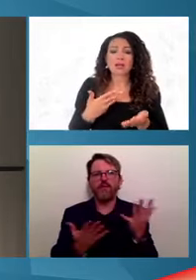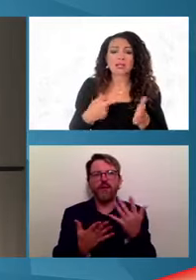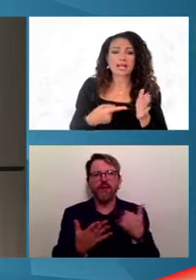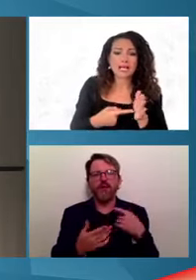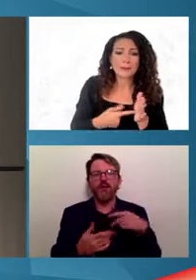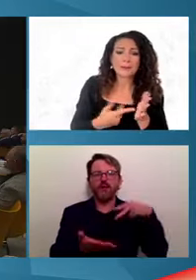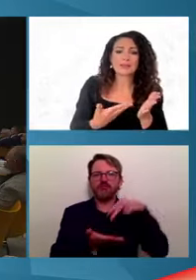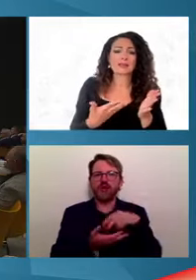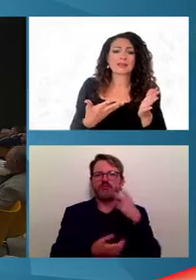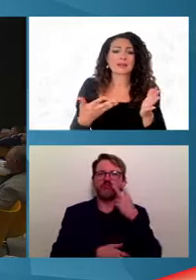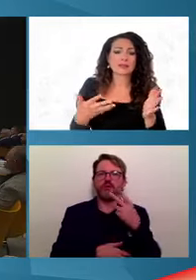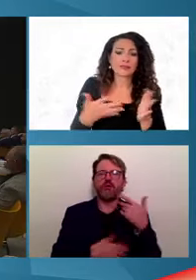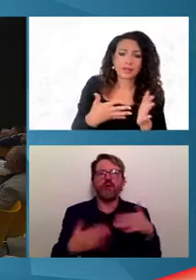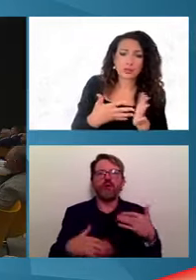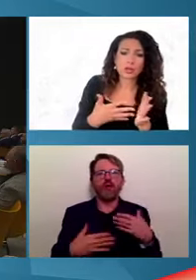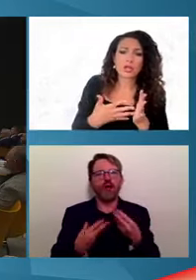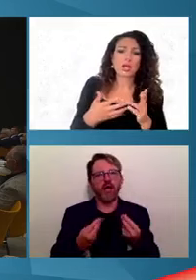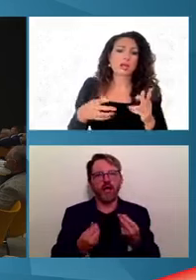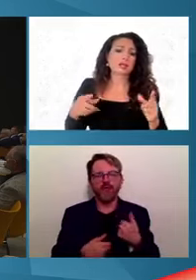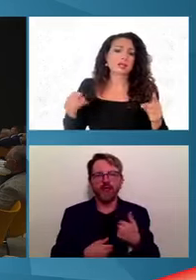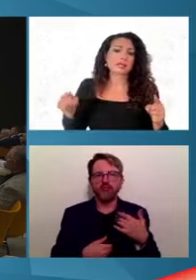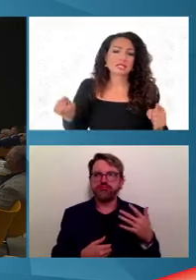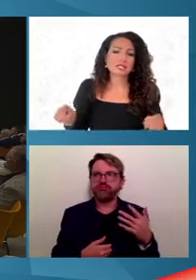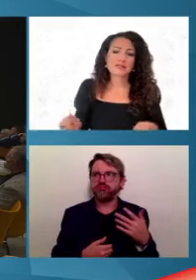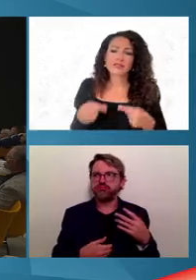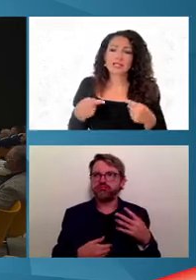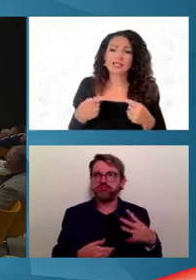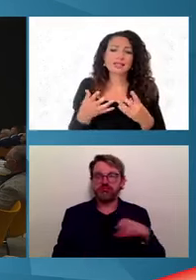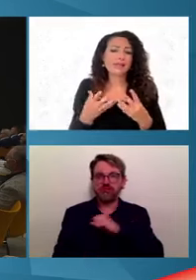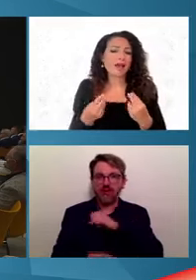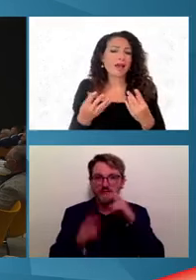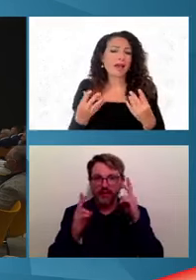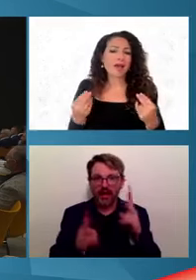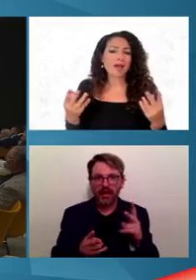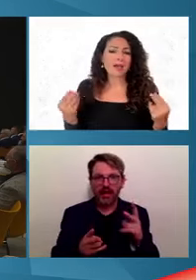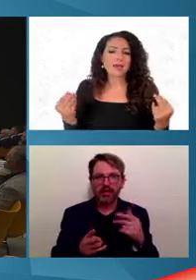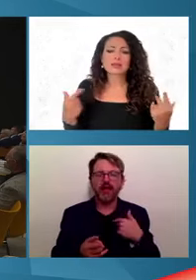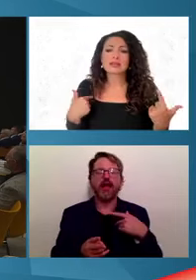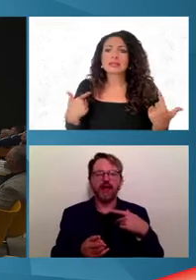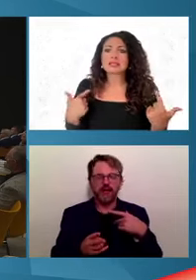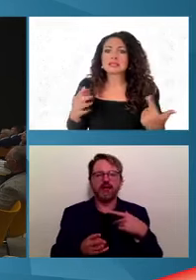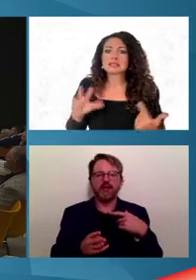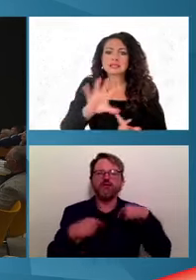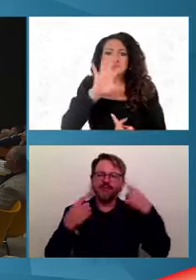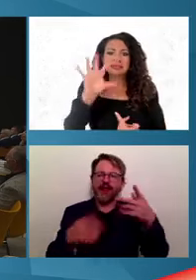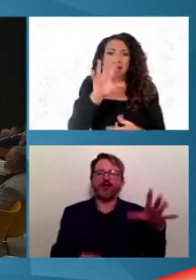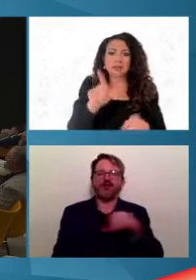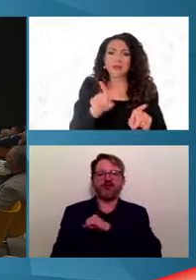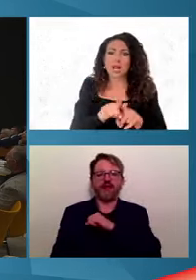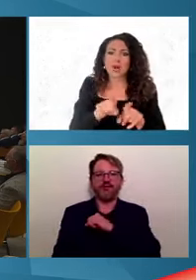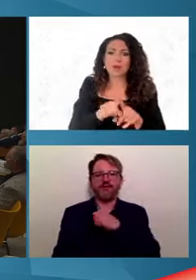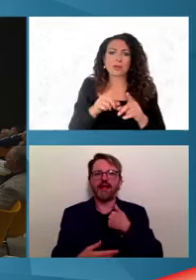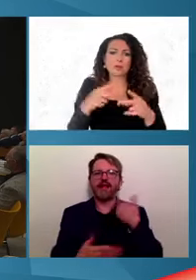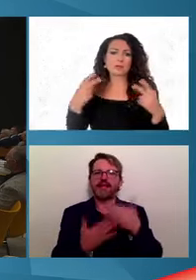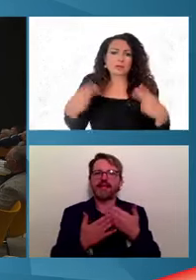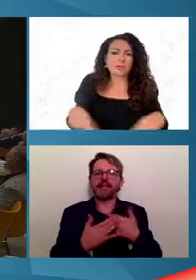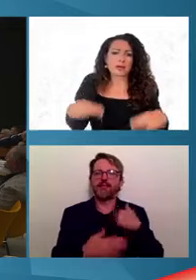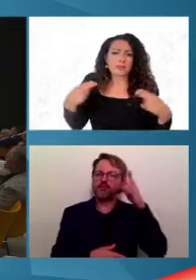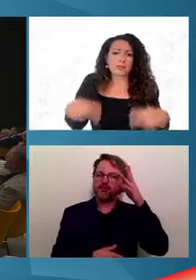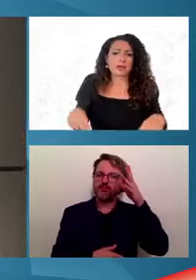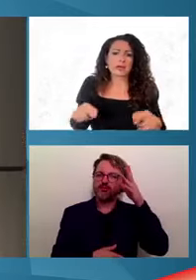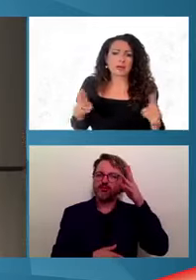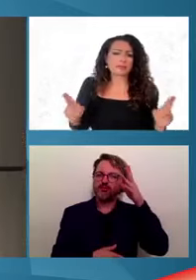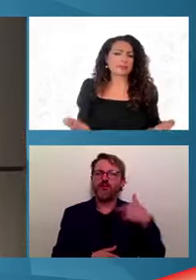wir das Gefühl vielleicht manchmal hatten, ja, geht das noch? Und es ging. Und deshalb bin ich zuversichtlich, dass es auch in Zukunft